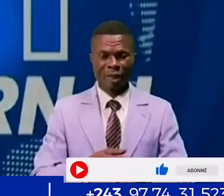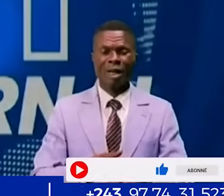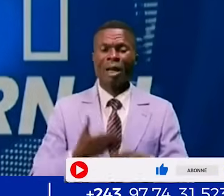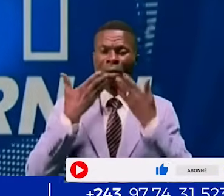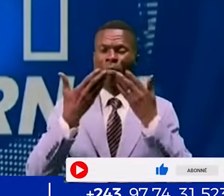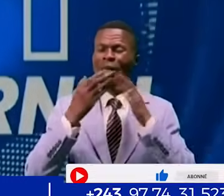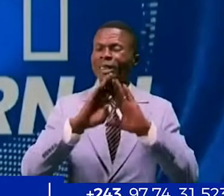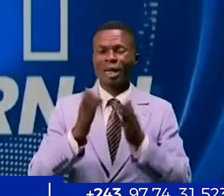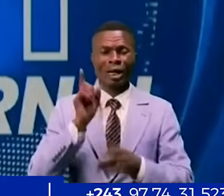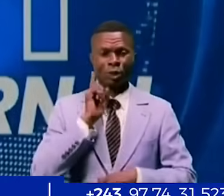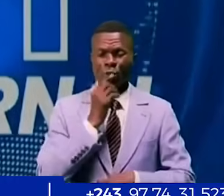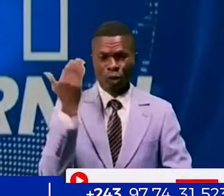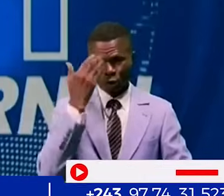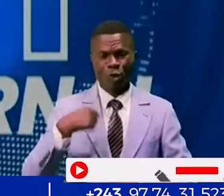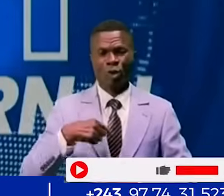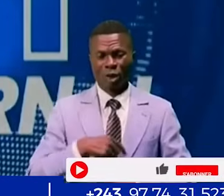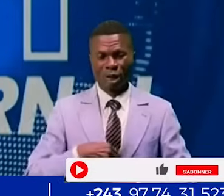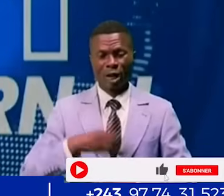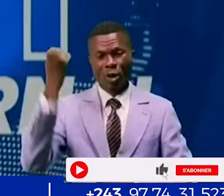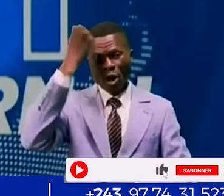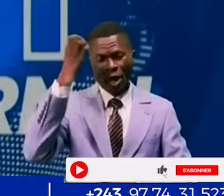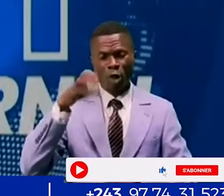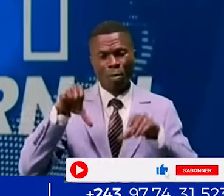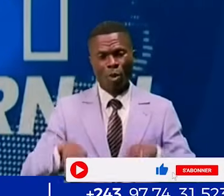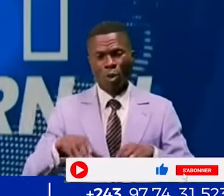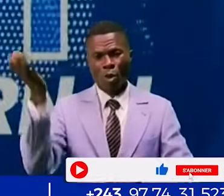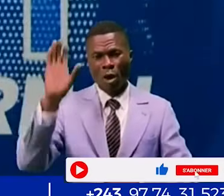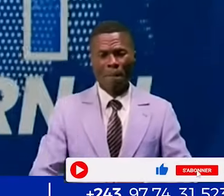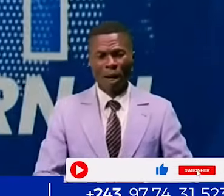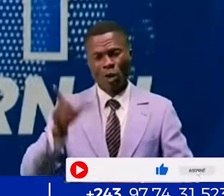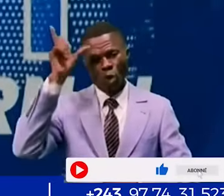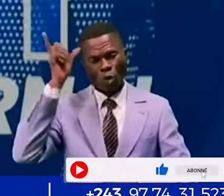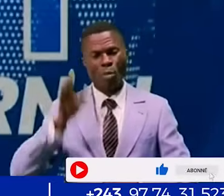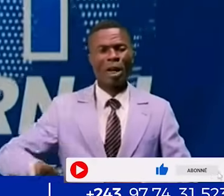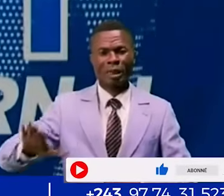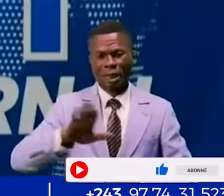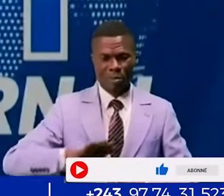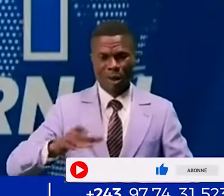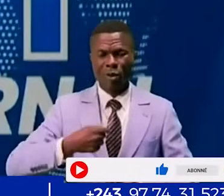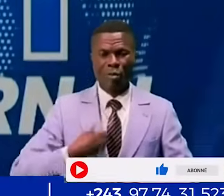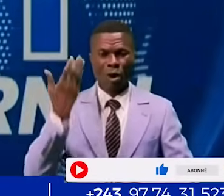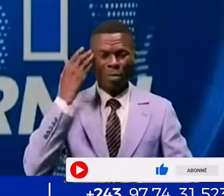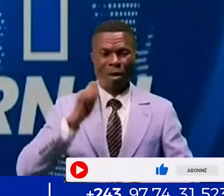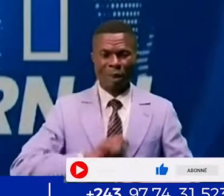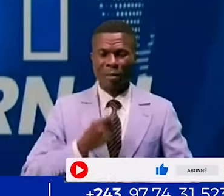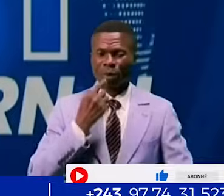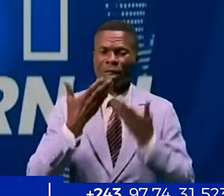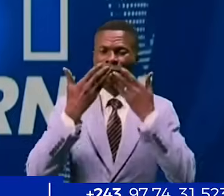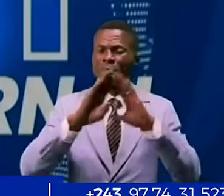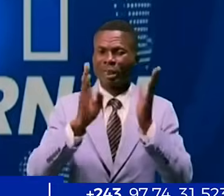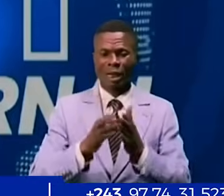Patrick Bapuila, sous la coordination d'Angèle Mabiala. Supervision éditoriale, Jacques Kabouaba. Michel Tamouzi était notre interprète